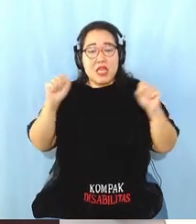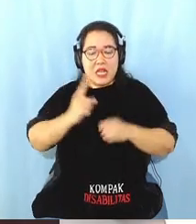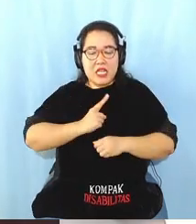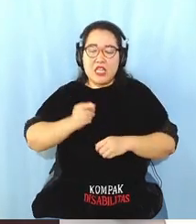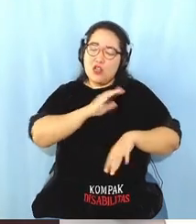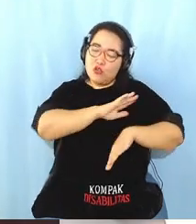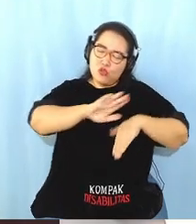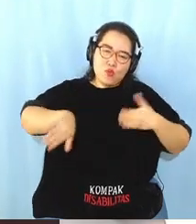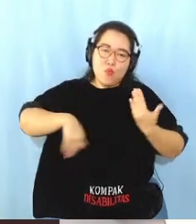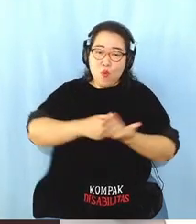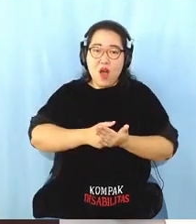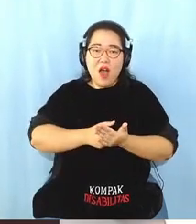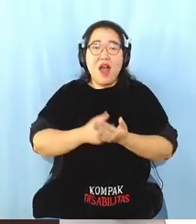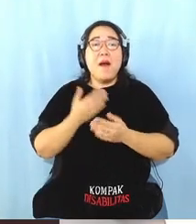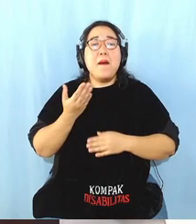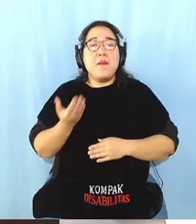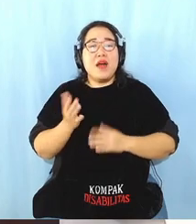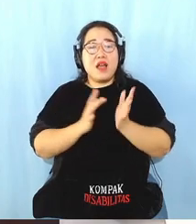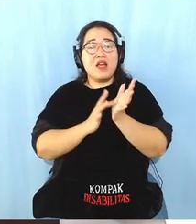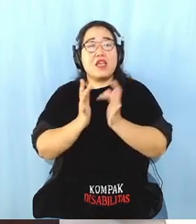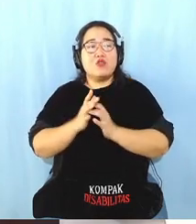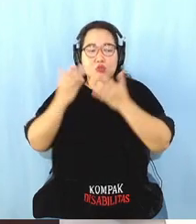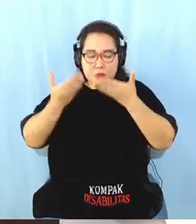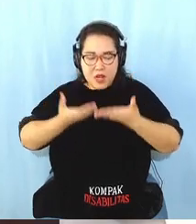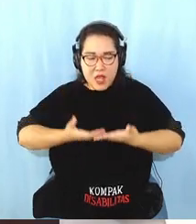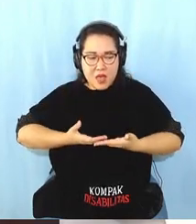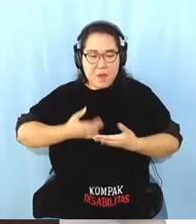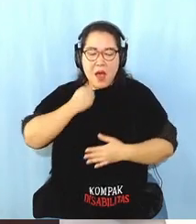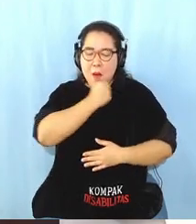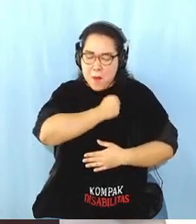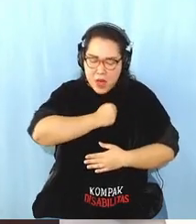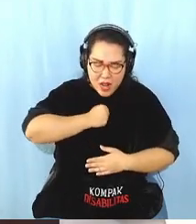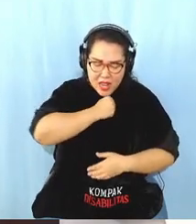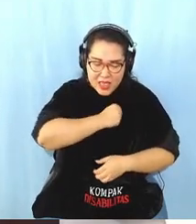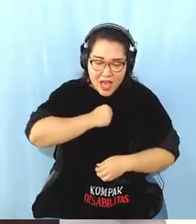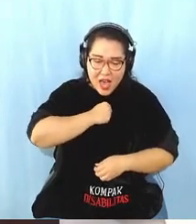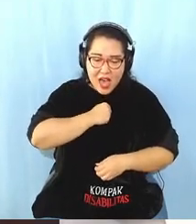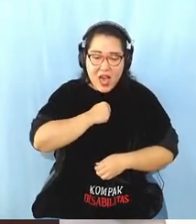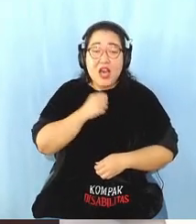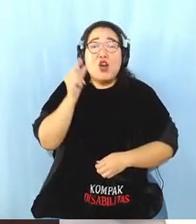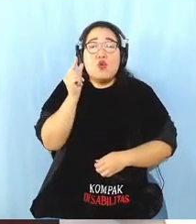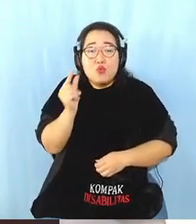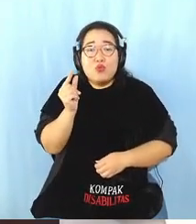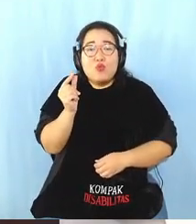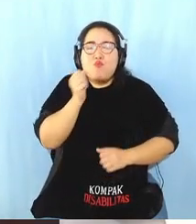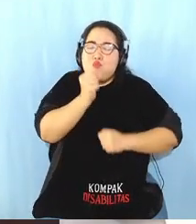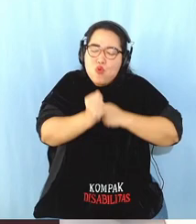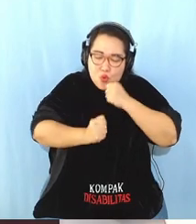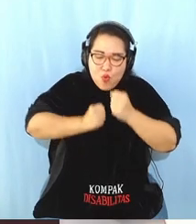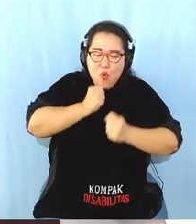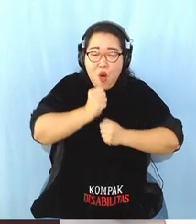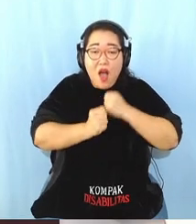penderitaan itu sebagai konsekuensi dari usahanya, perjuangannya